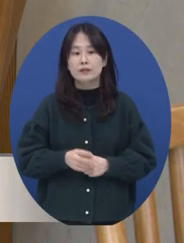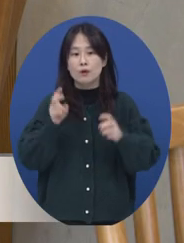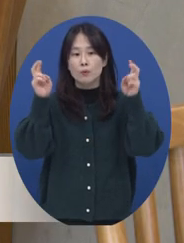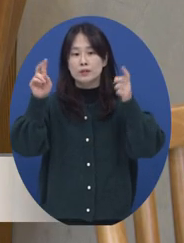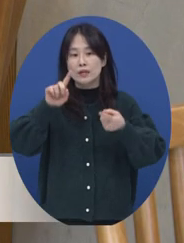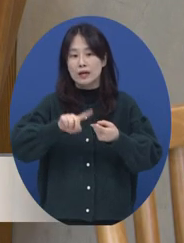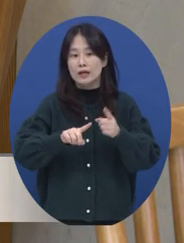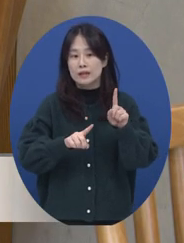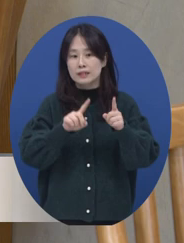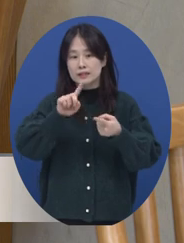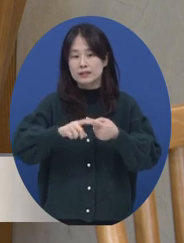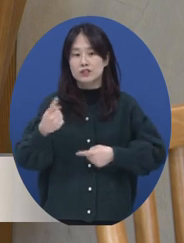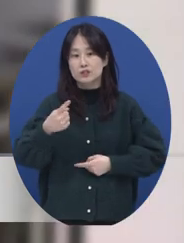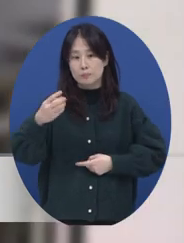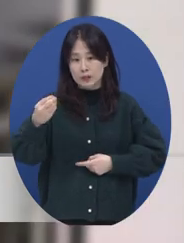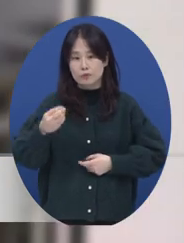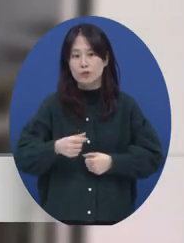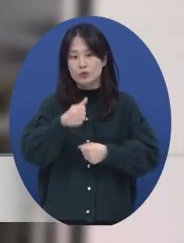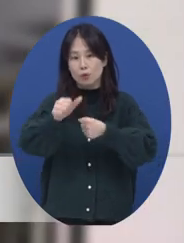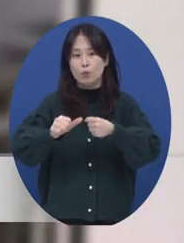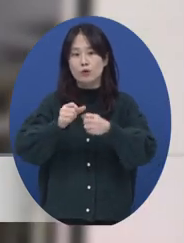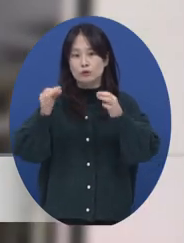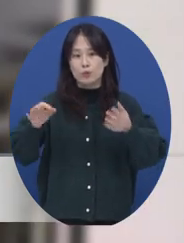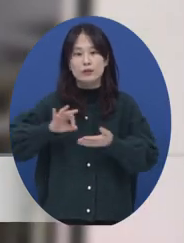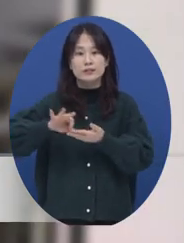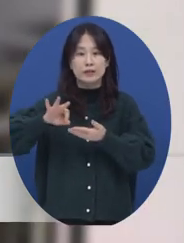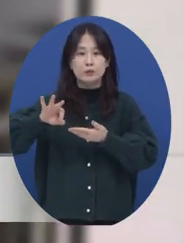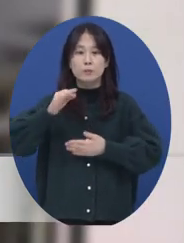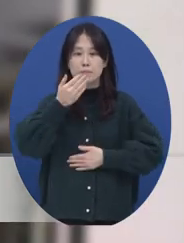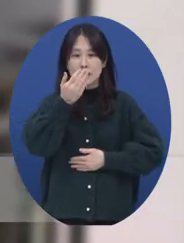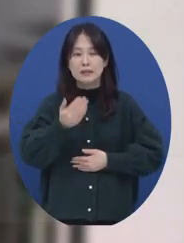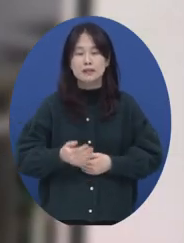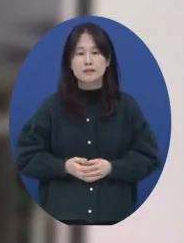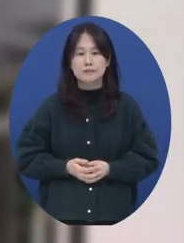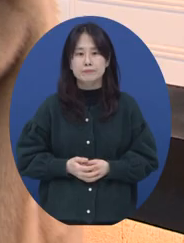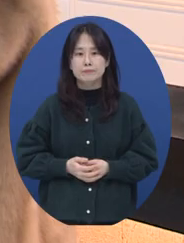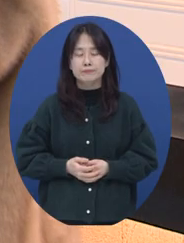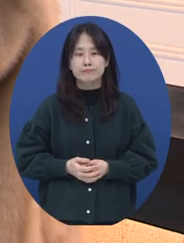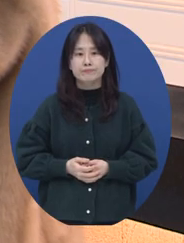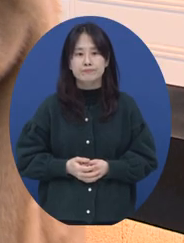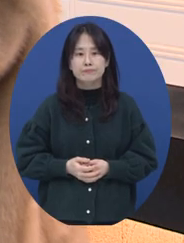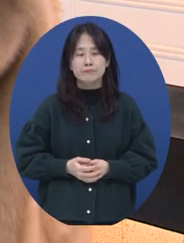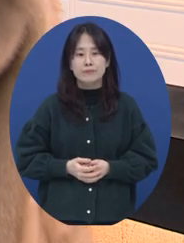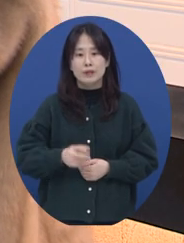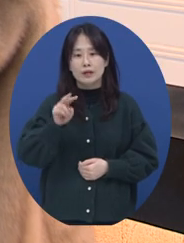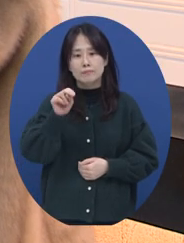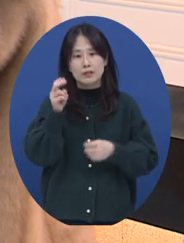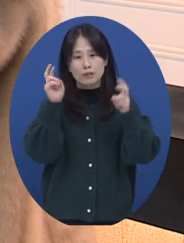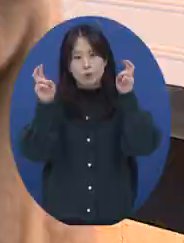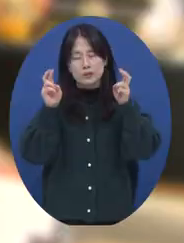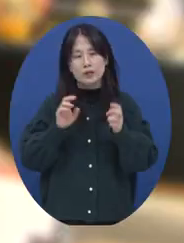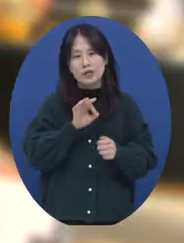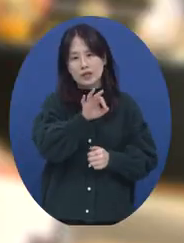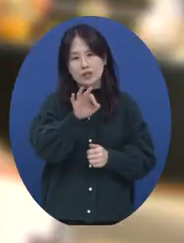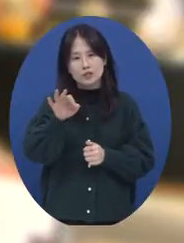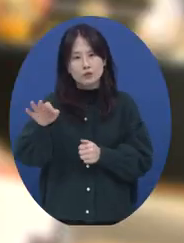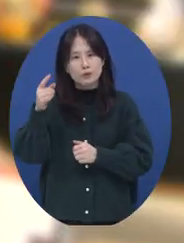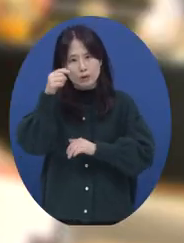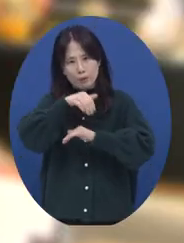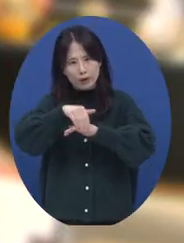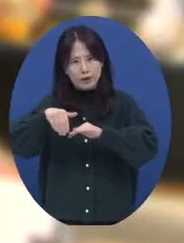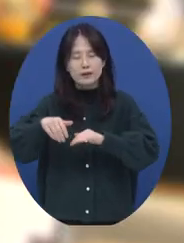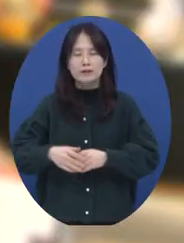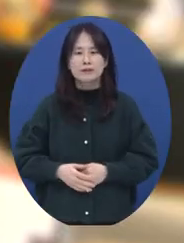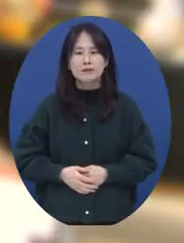업체 1곳당 1000만원을 최장 5년까지 이용할 수 있습니다 최소 이 반개 업체 이아 혜택이 돌아갈 것으로